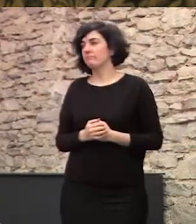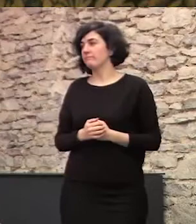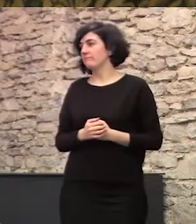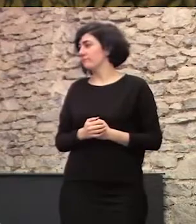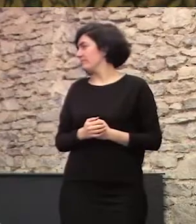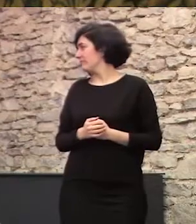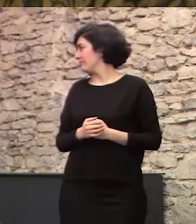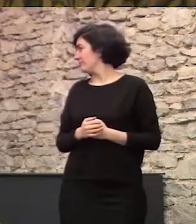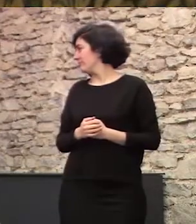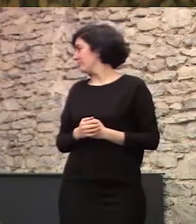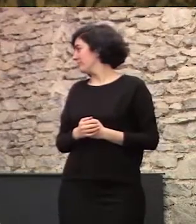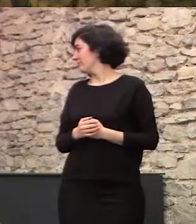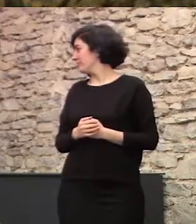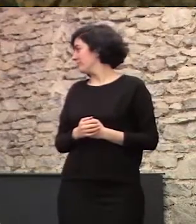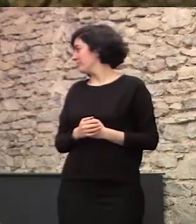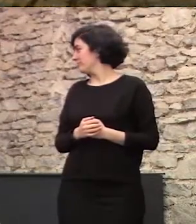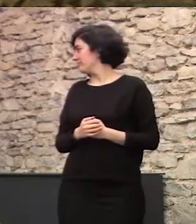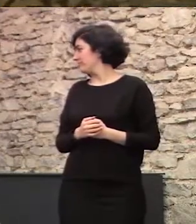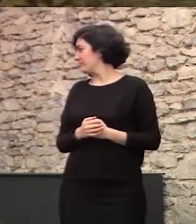ara,